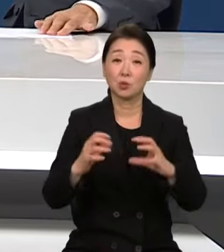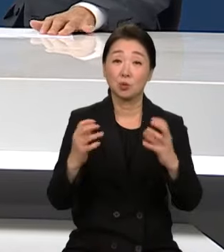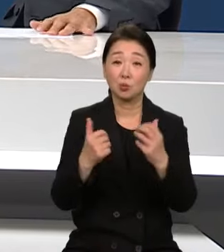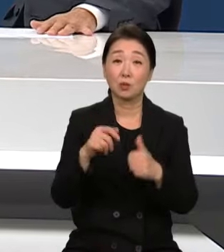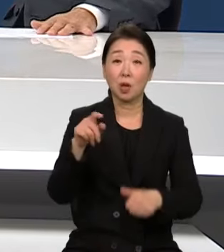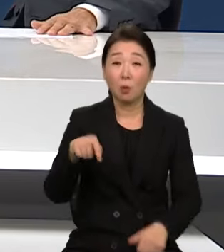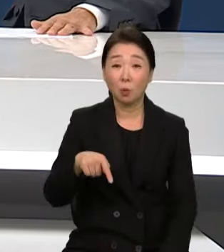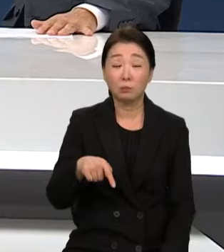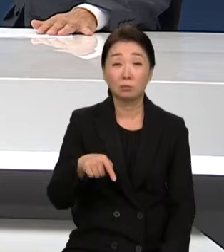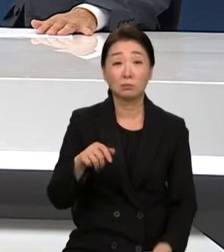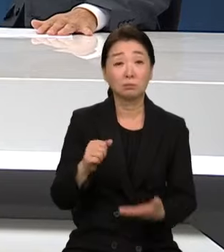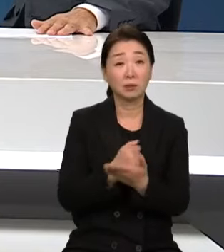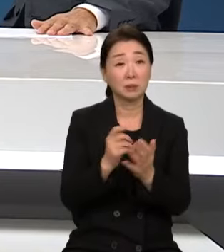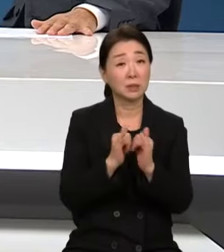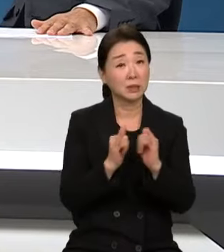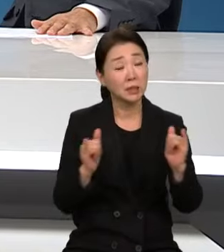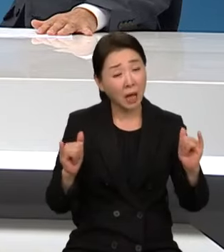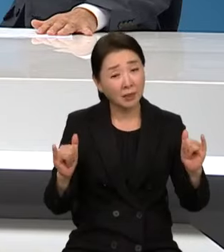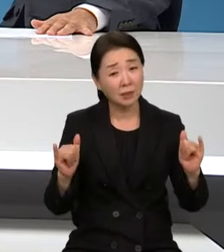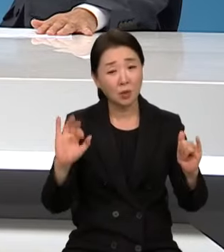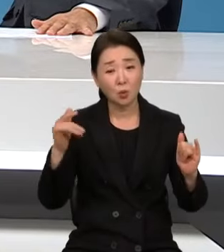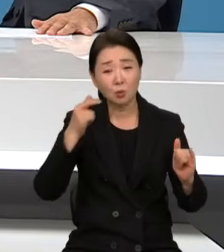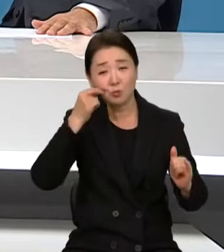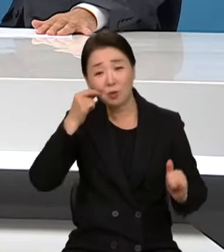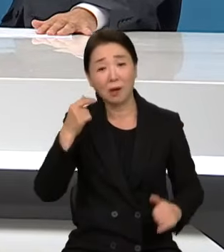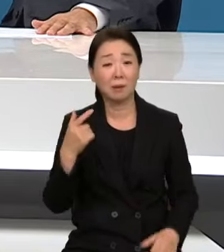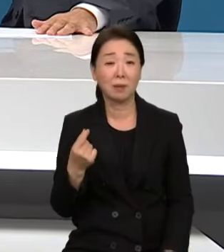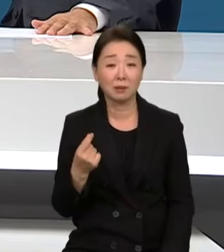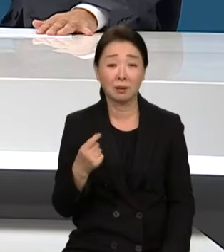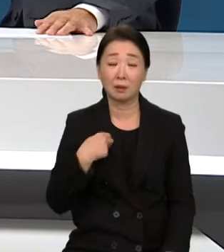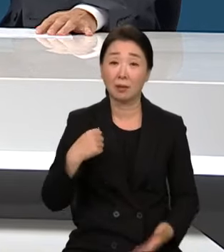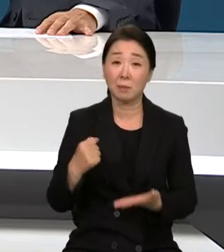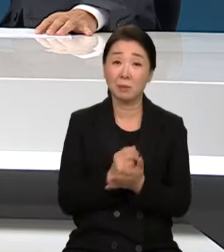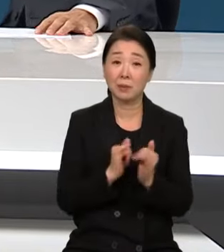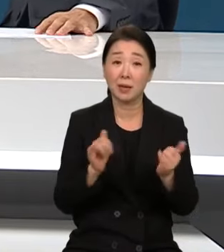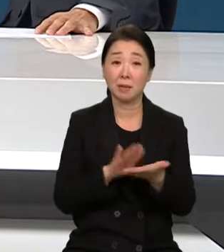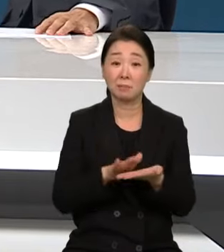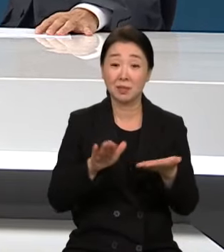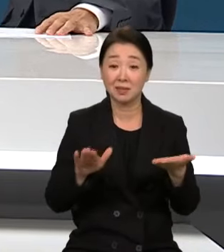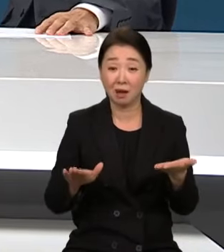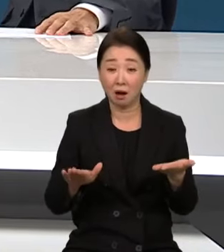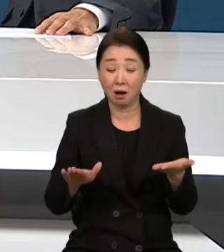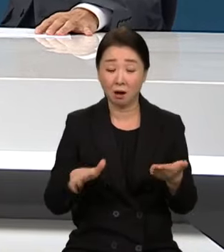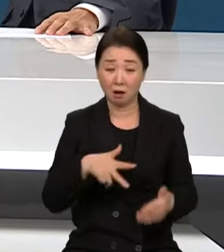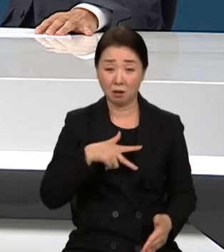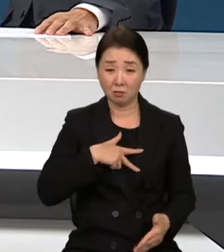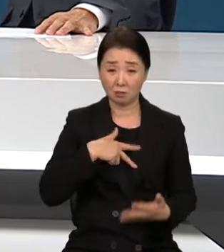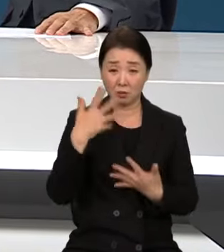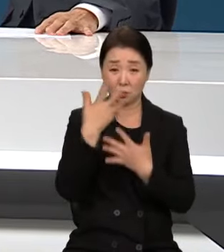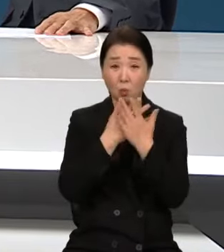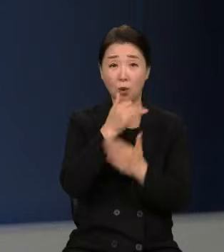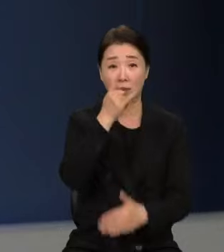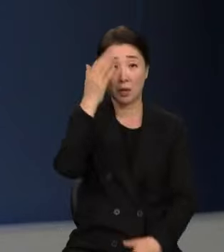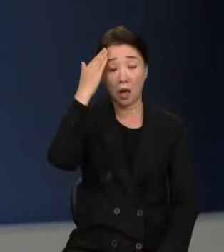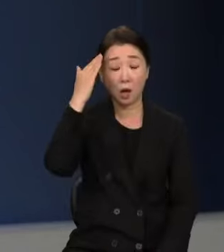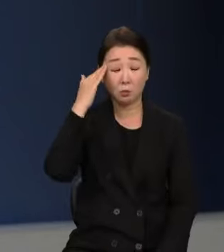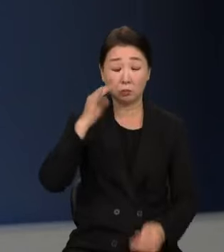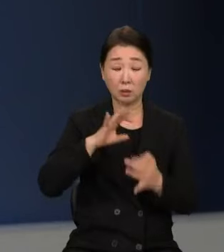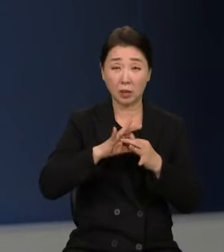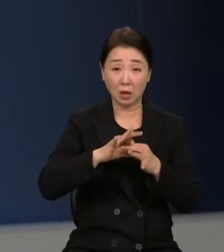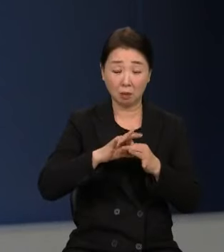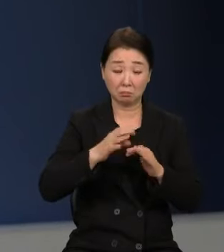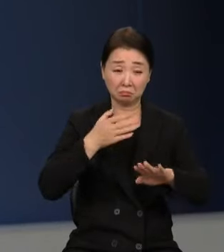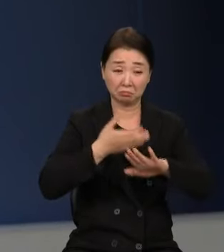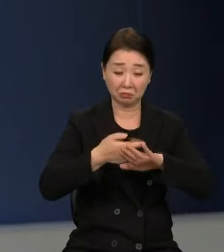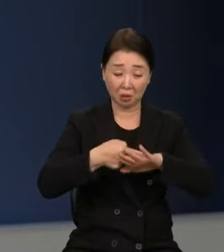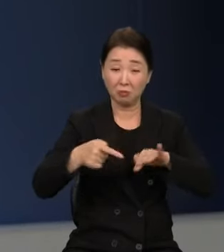비빔 인간 요즘 유행하는 표현 있죠 저는 비빔 인간입니다 정체성 혼란을 겪는 외국 한국계 외국인들이 자신을